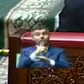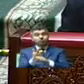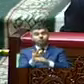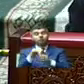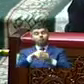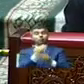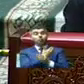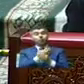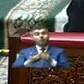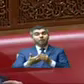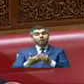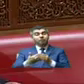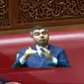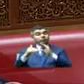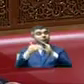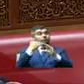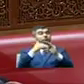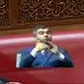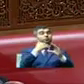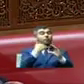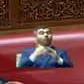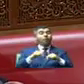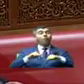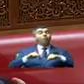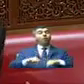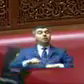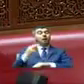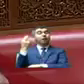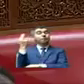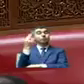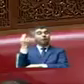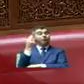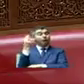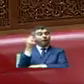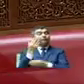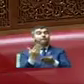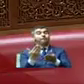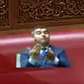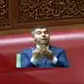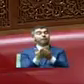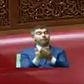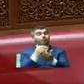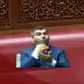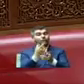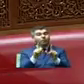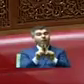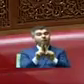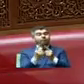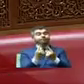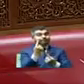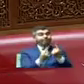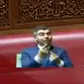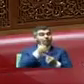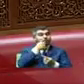يمدوا الوزارة الوصية بكل ملف اللي يمكن تشوب حوله شبهات باش